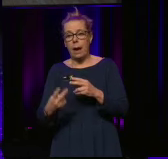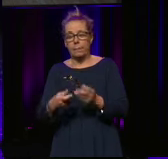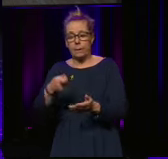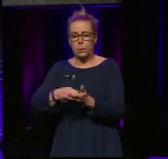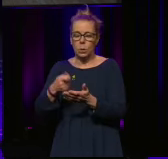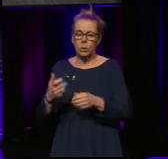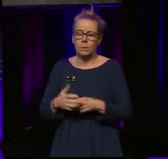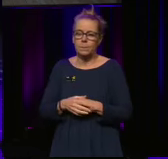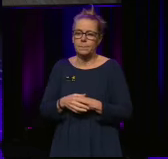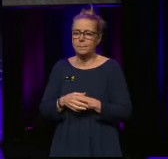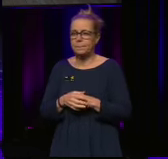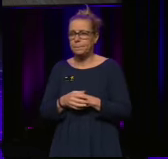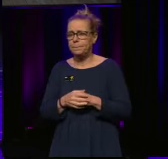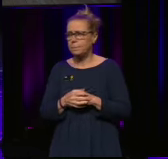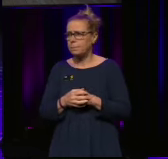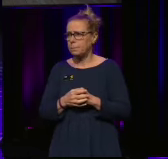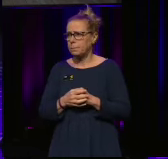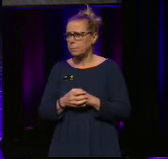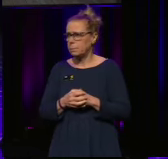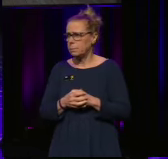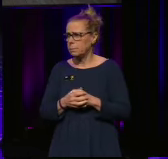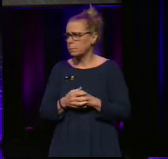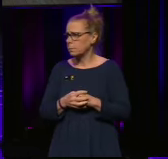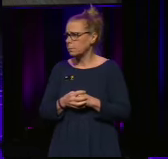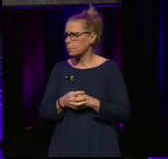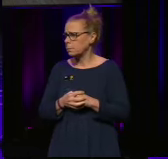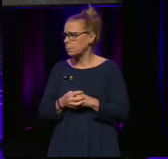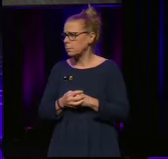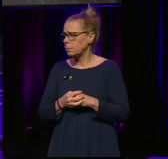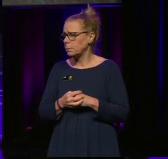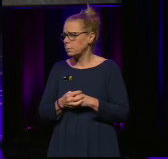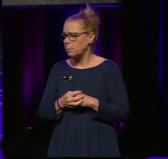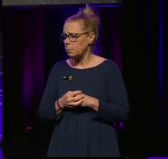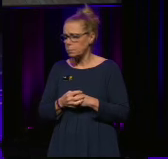länder. Ja,